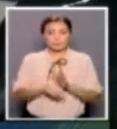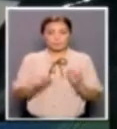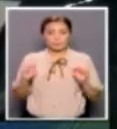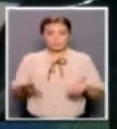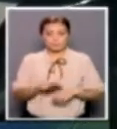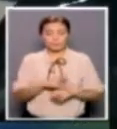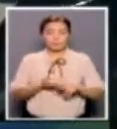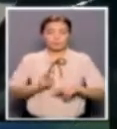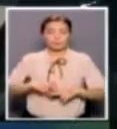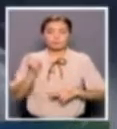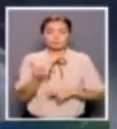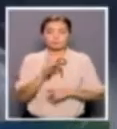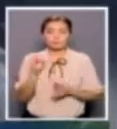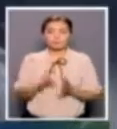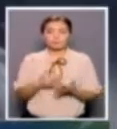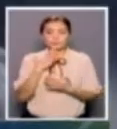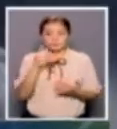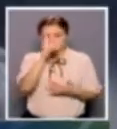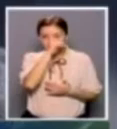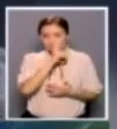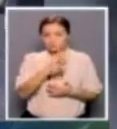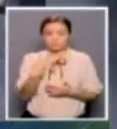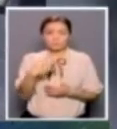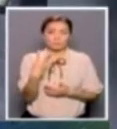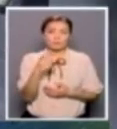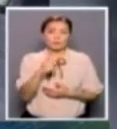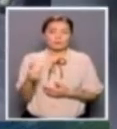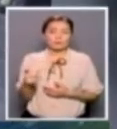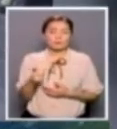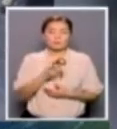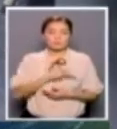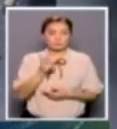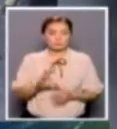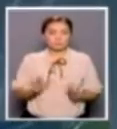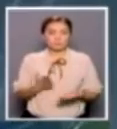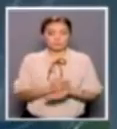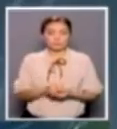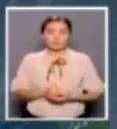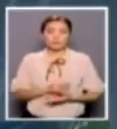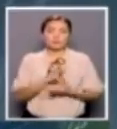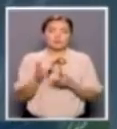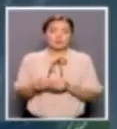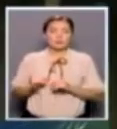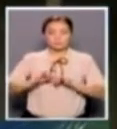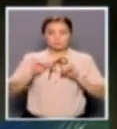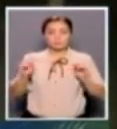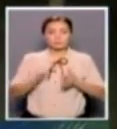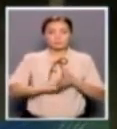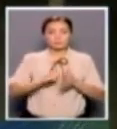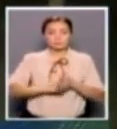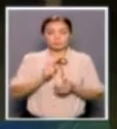тіркеліп жатады. Бір ғана Атырауда соңғы бір жылда 23 адам жол үстінде мерт болды. Бұлай арту тенденциясының